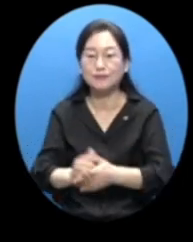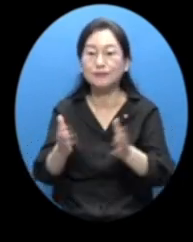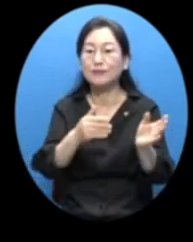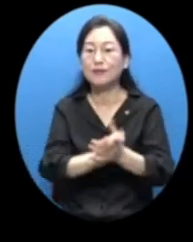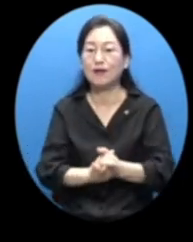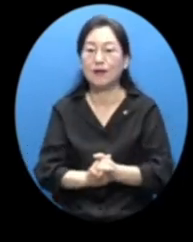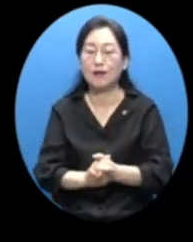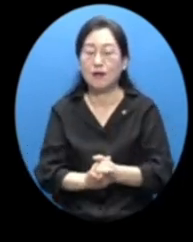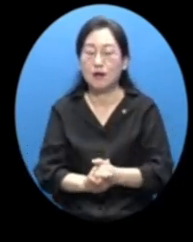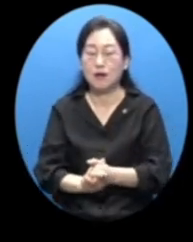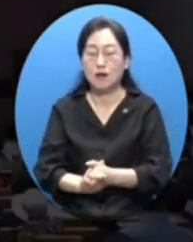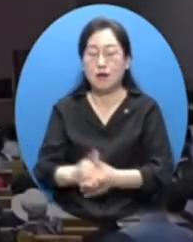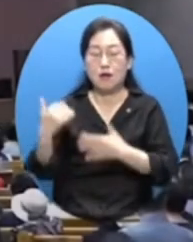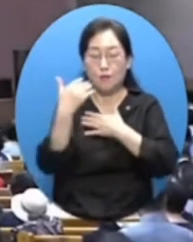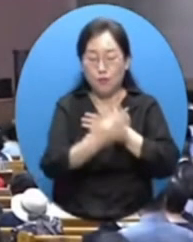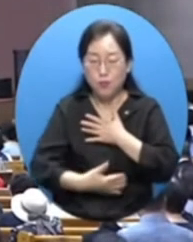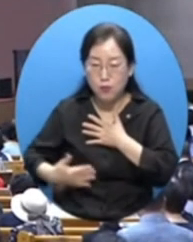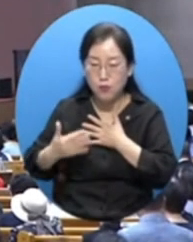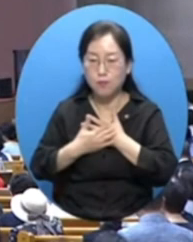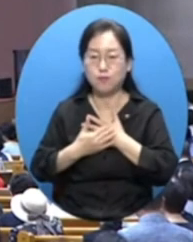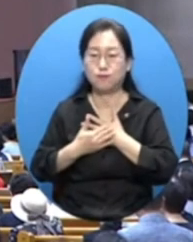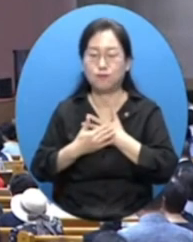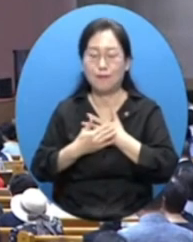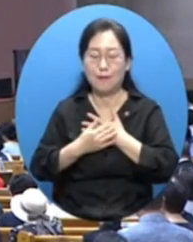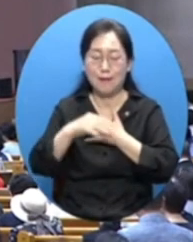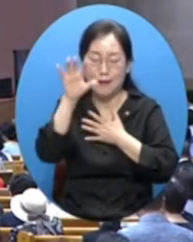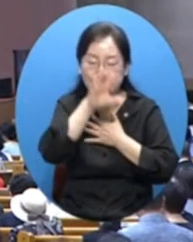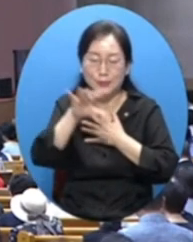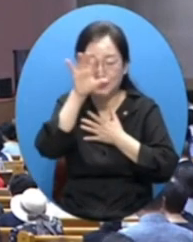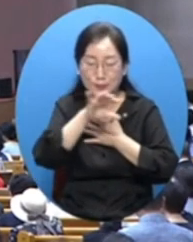그래가지고 온 몸을 재활련을 해서